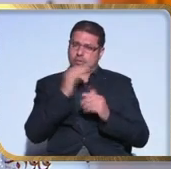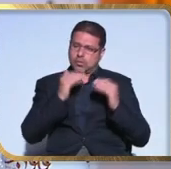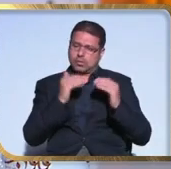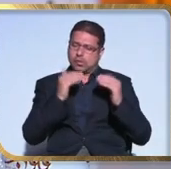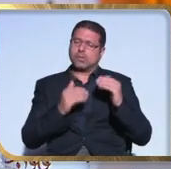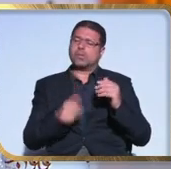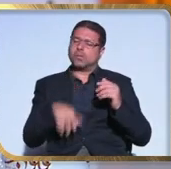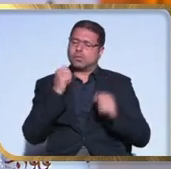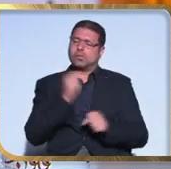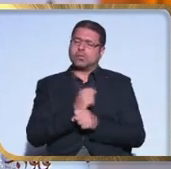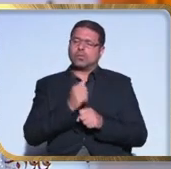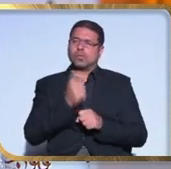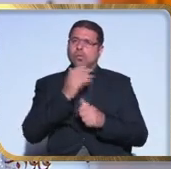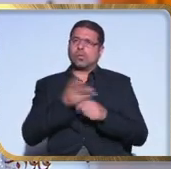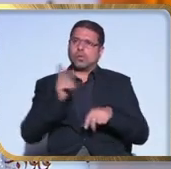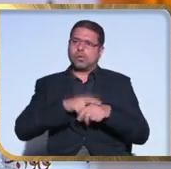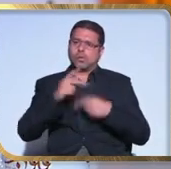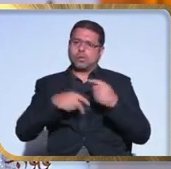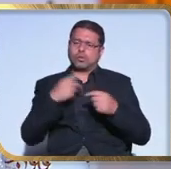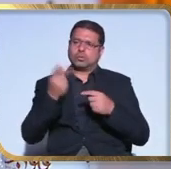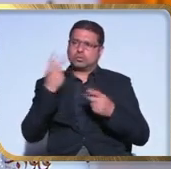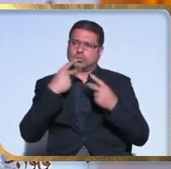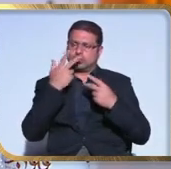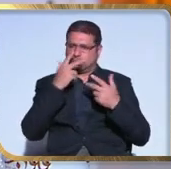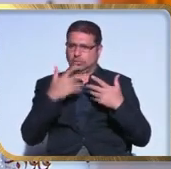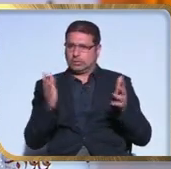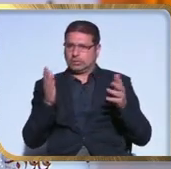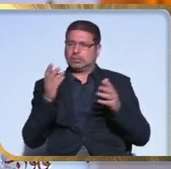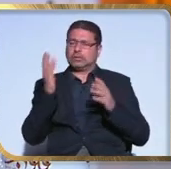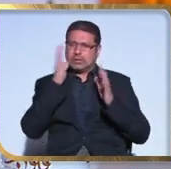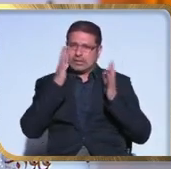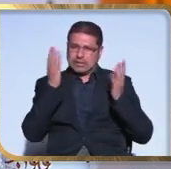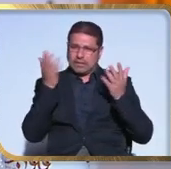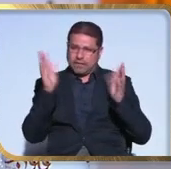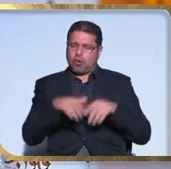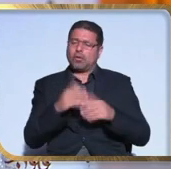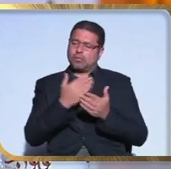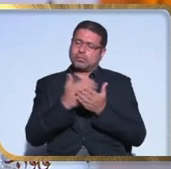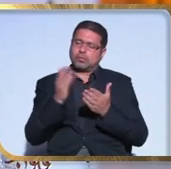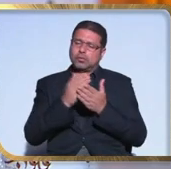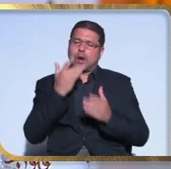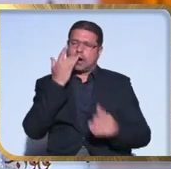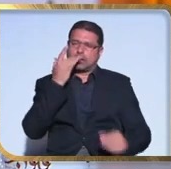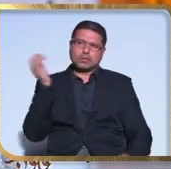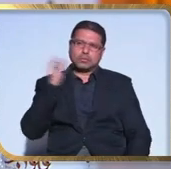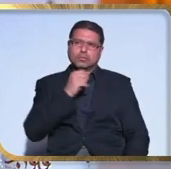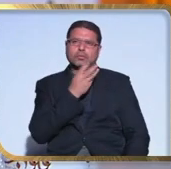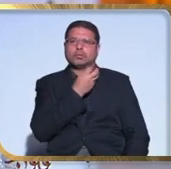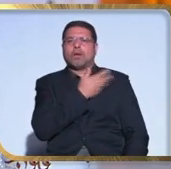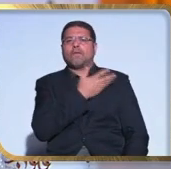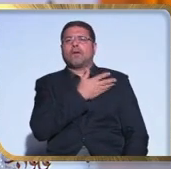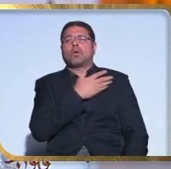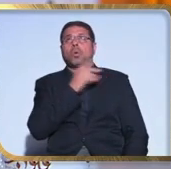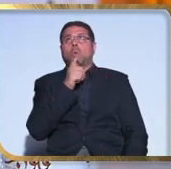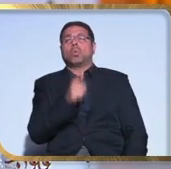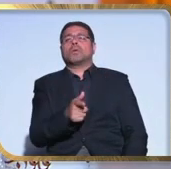الاقل عشان اقدر اقضي مما علي قدر طاقتي مع التوبه والاستغفار